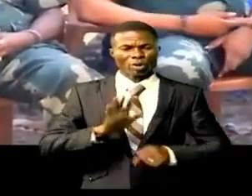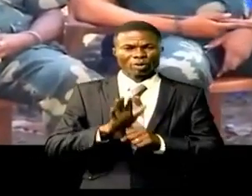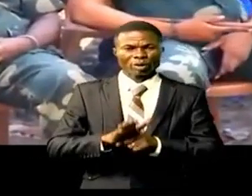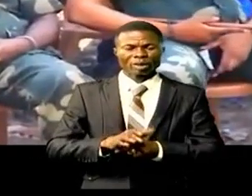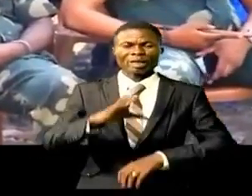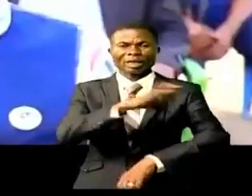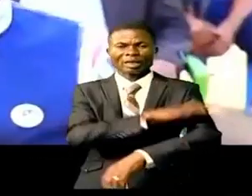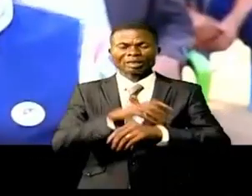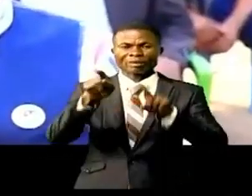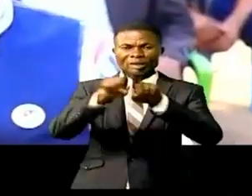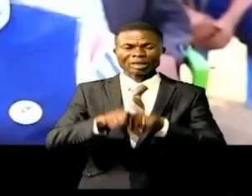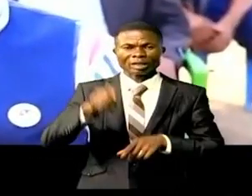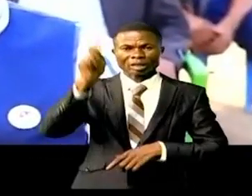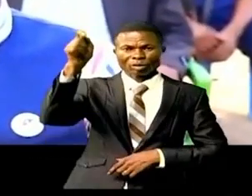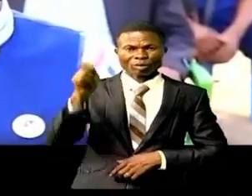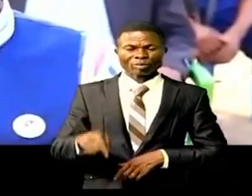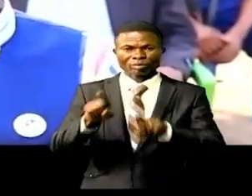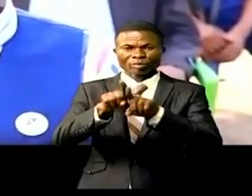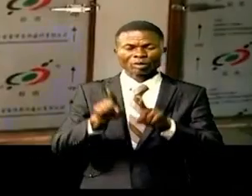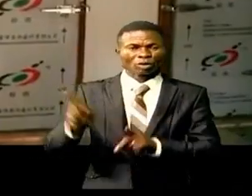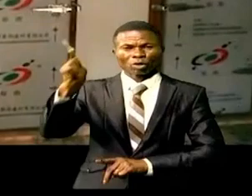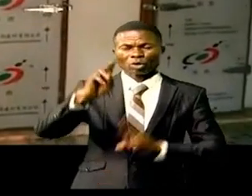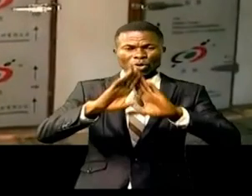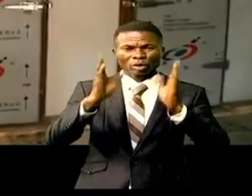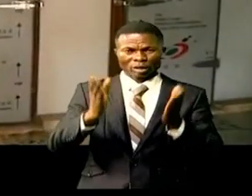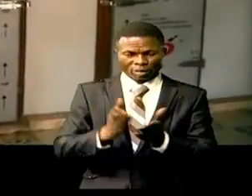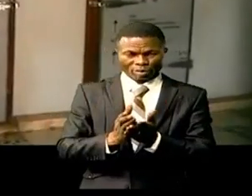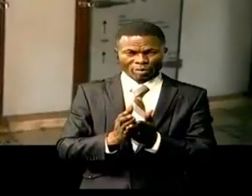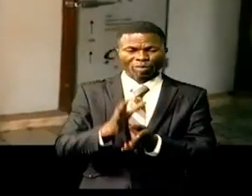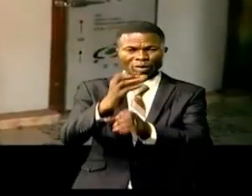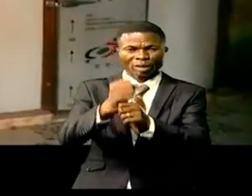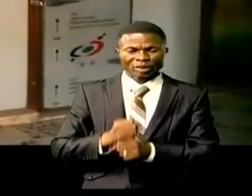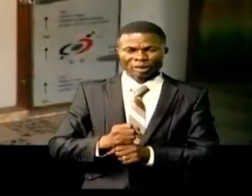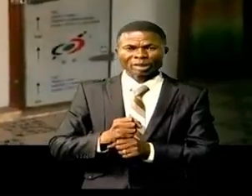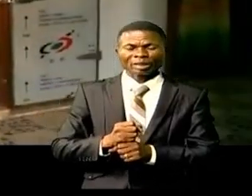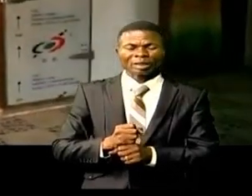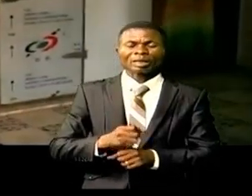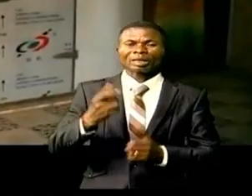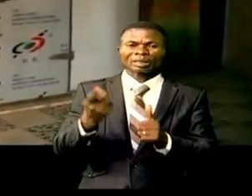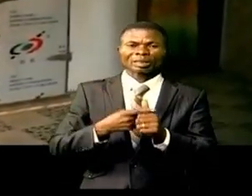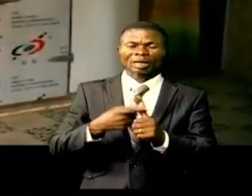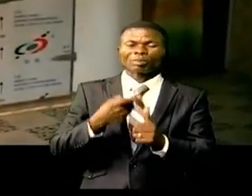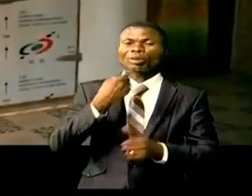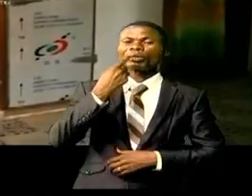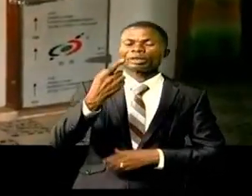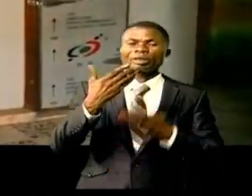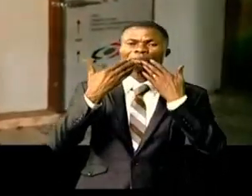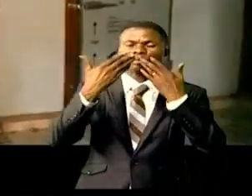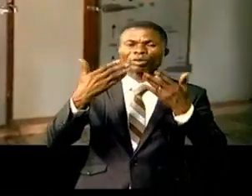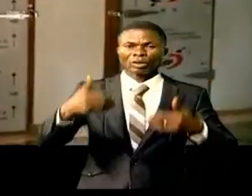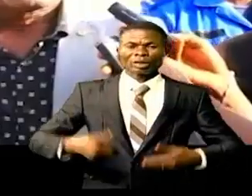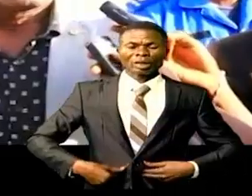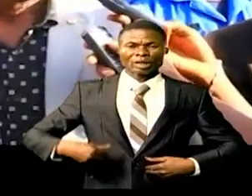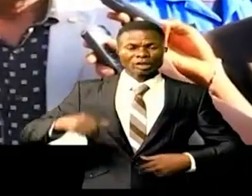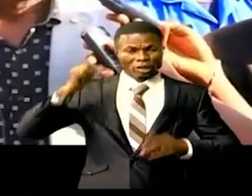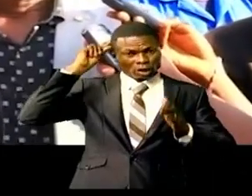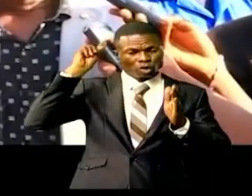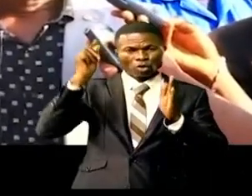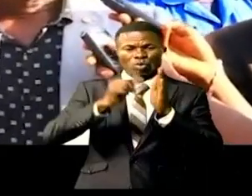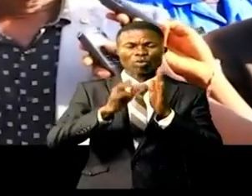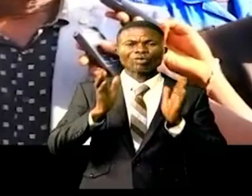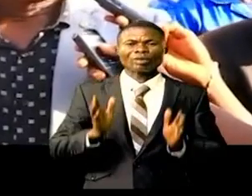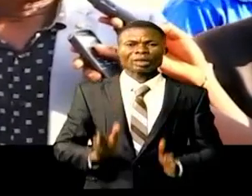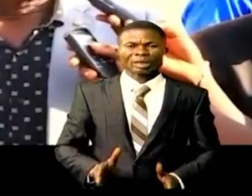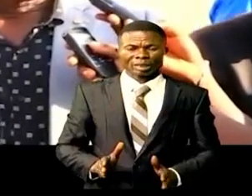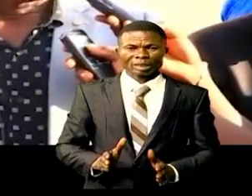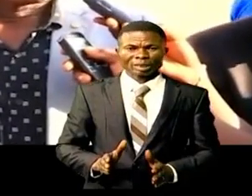que militaires, ainsi que de la population bénéficiaire en liesse. J'aimerais féliciter le jeune gouverneur qui a